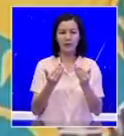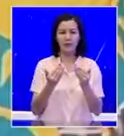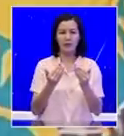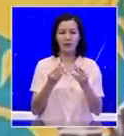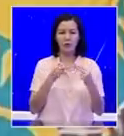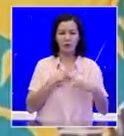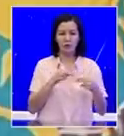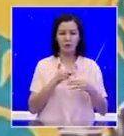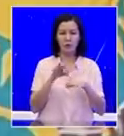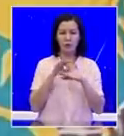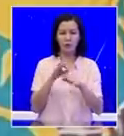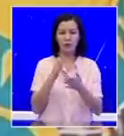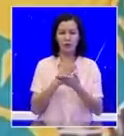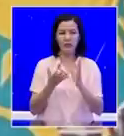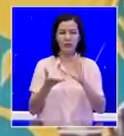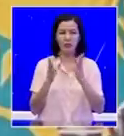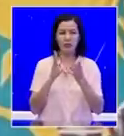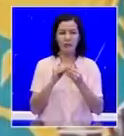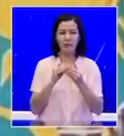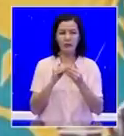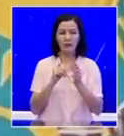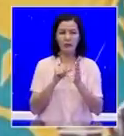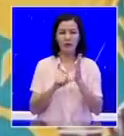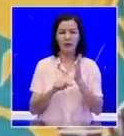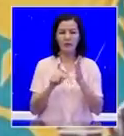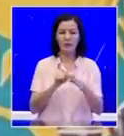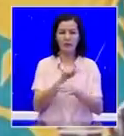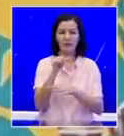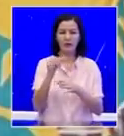істеп жатыр. Ағымдағы жылы барлық 66